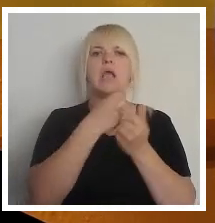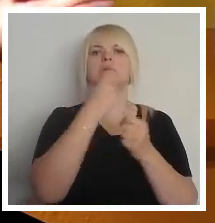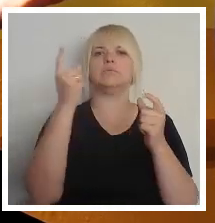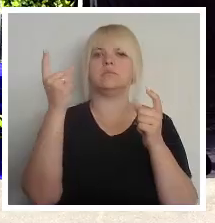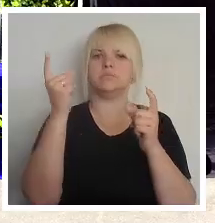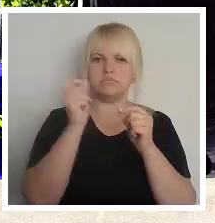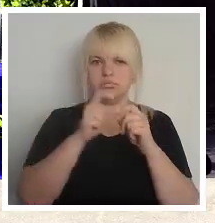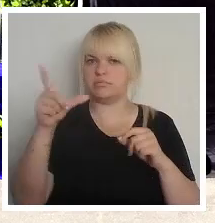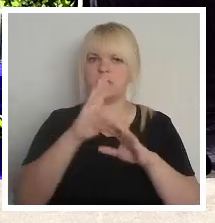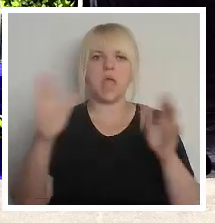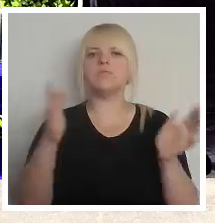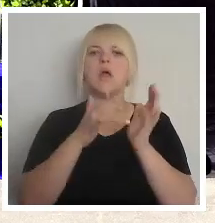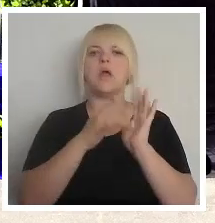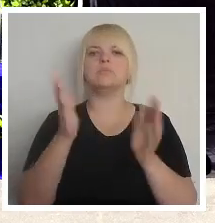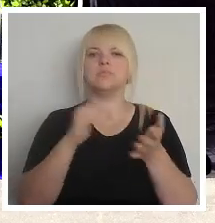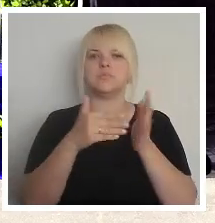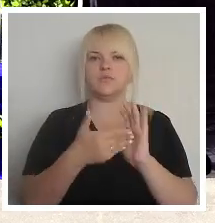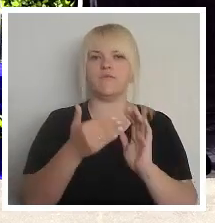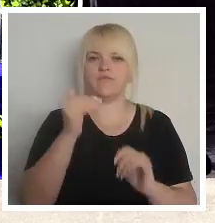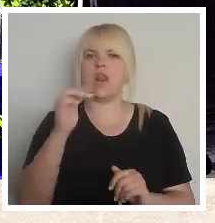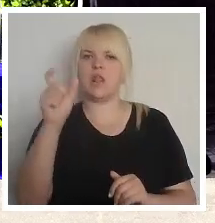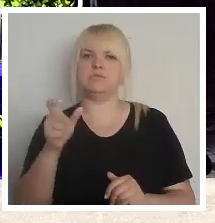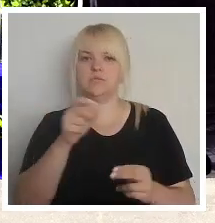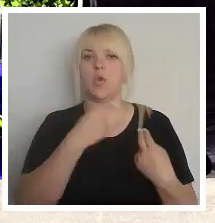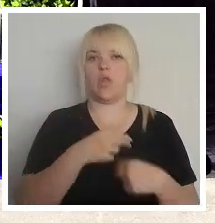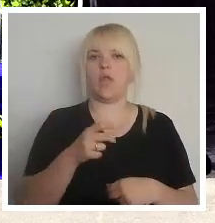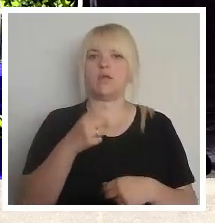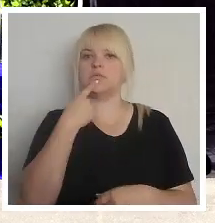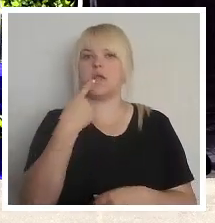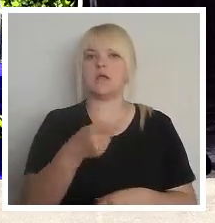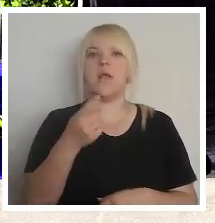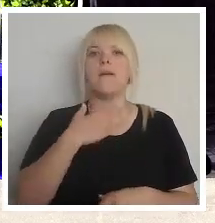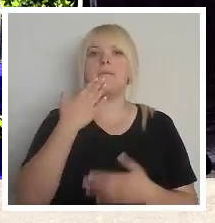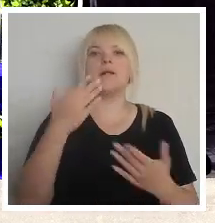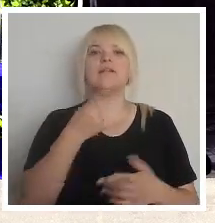Un varbūt sāksim ar Filipu, kā jau ar kolēģi. Paldies par tavu labvēlību.